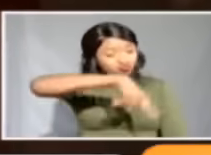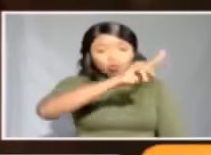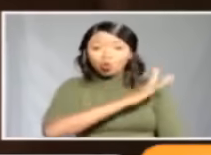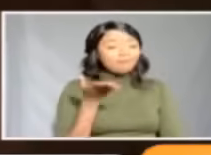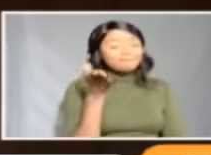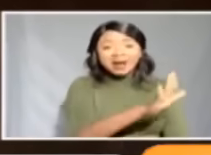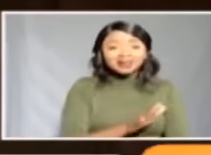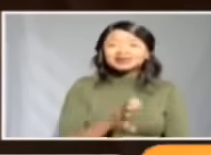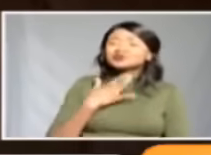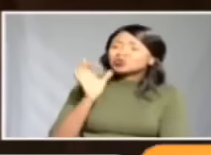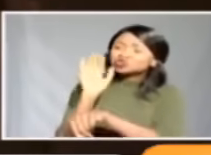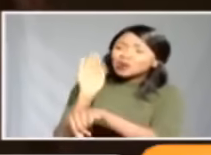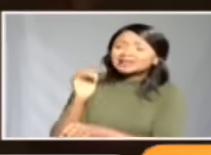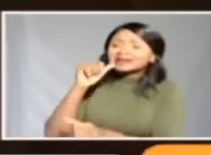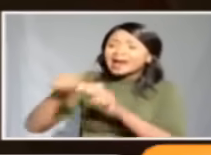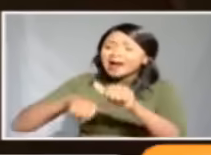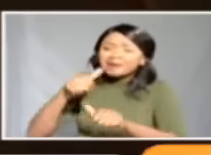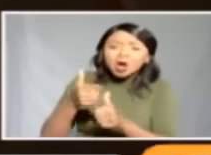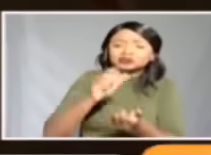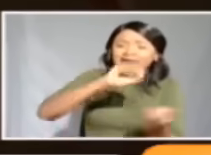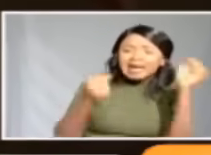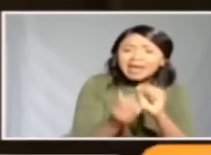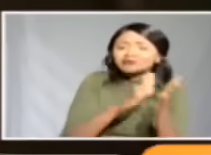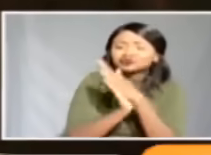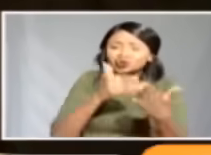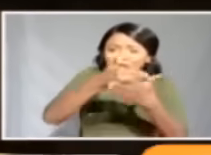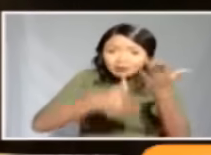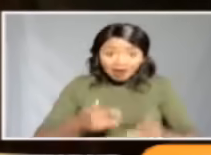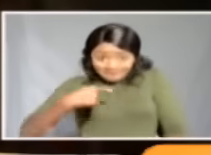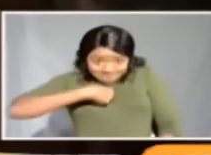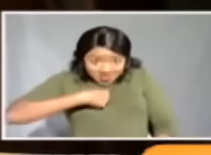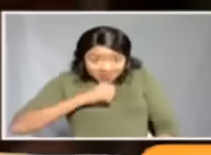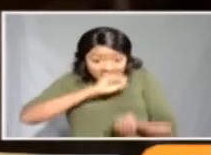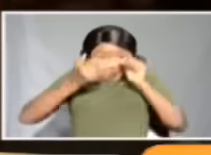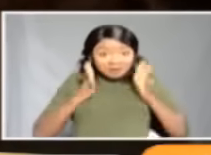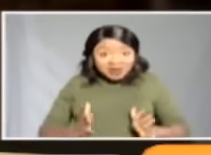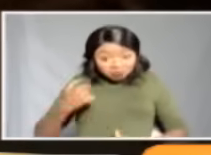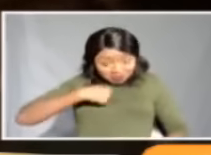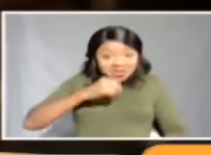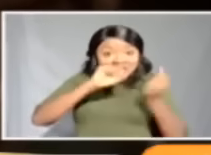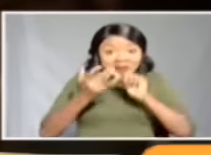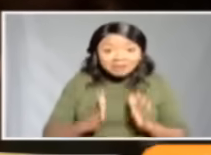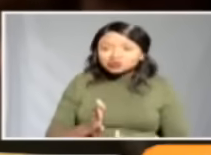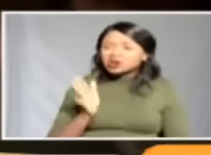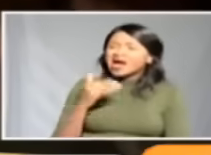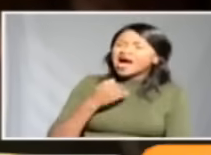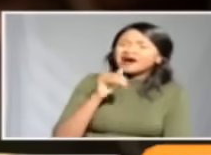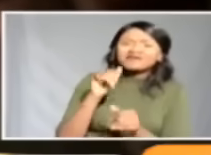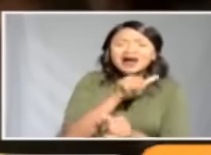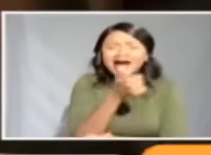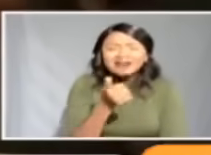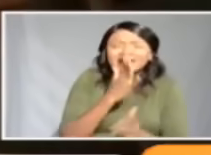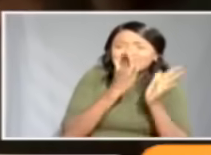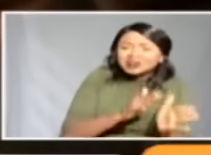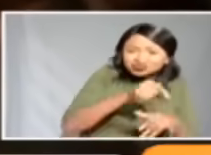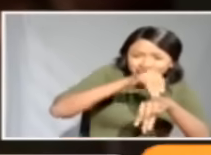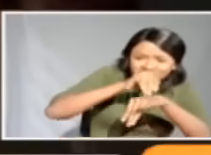Ni kuhusiana na kisa cha ubakaji ambacho kiliripotiwa. Mimi ni mbakaji. Kuna madai kwamba ulisaidi mtoto aende